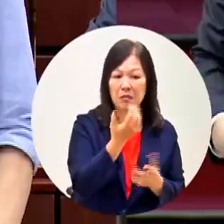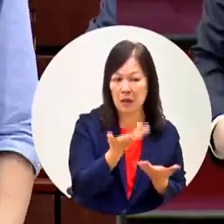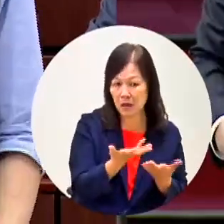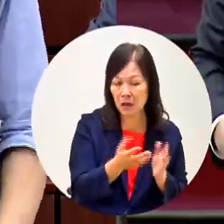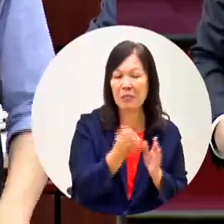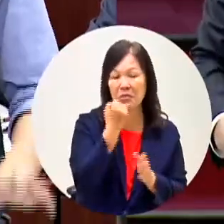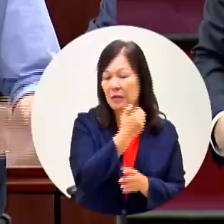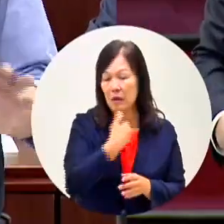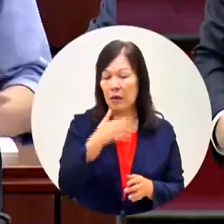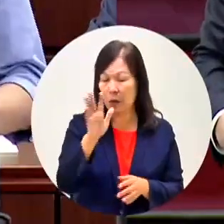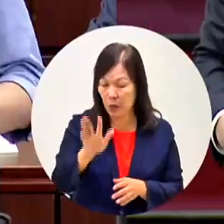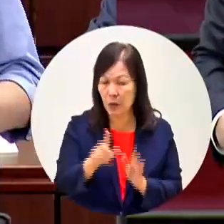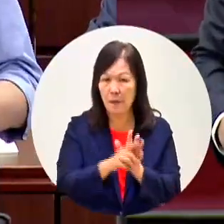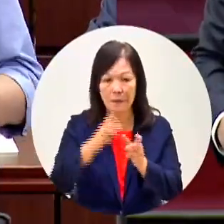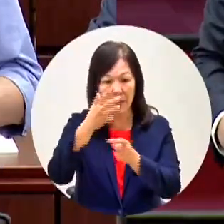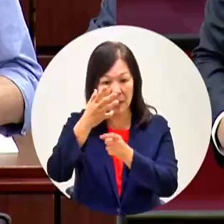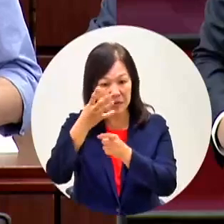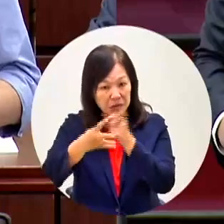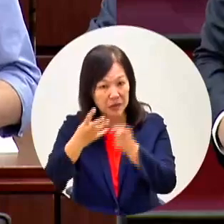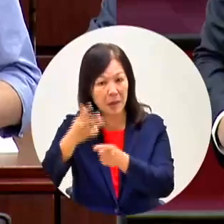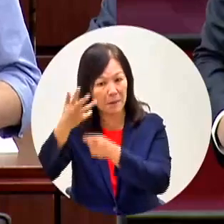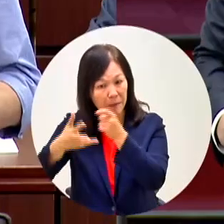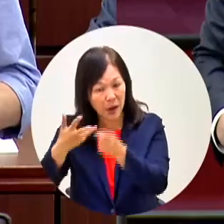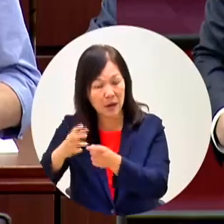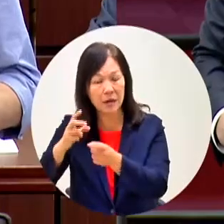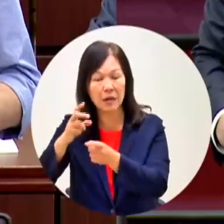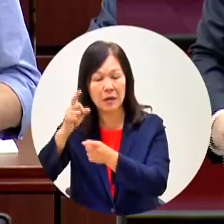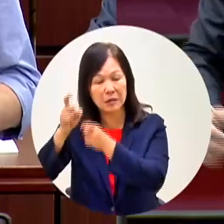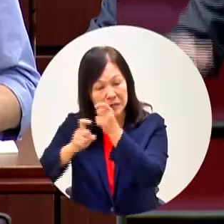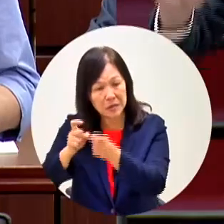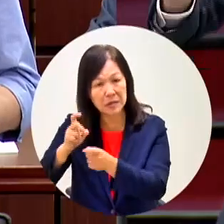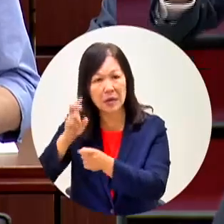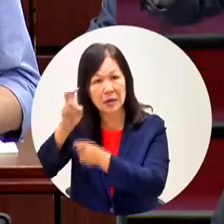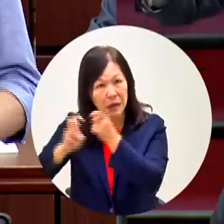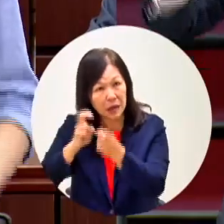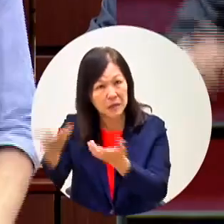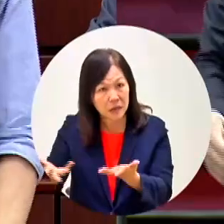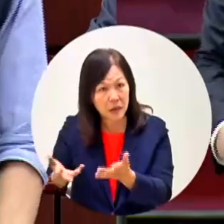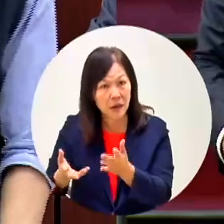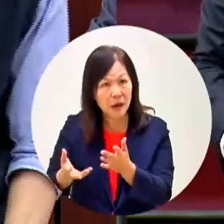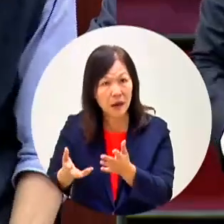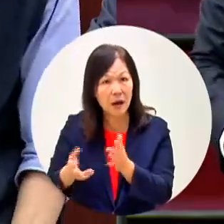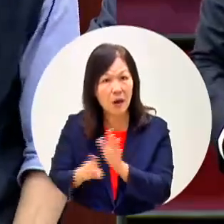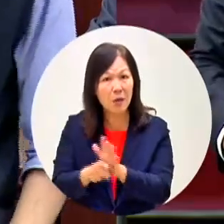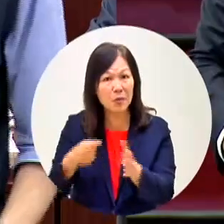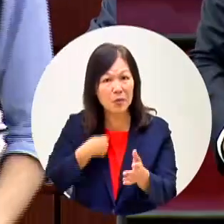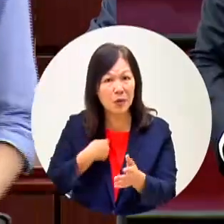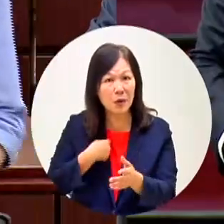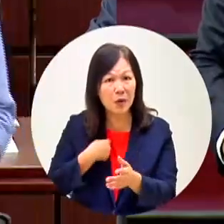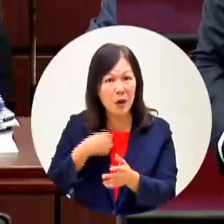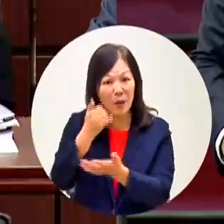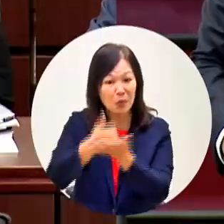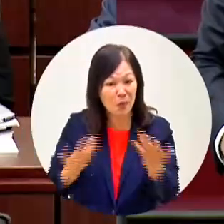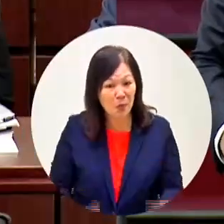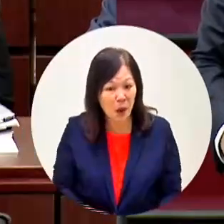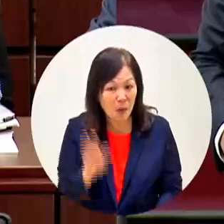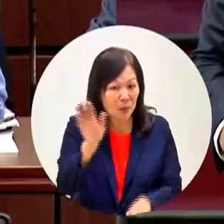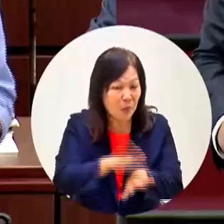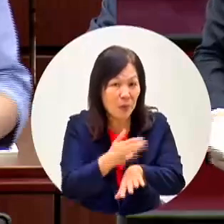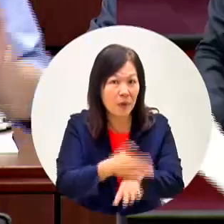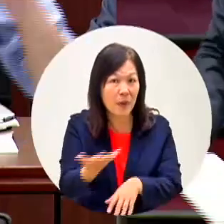20年。 你意思说我不会连任吗？ 4年、8年、10年、20年，你会连任20年吗？ 议